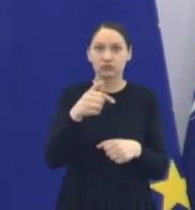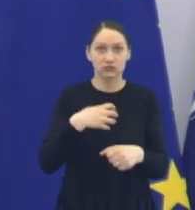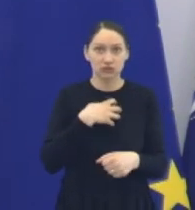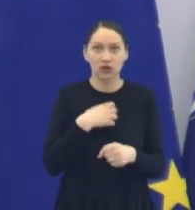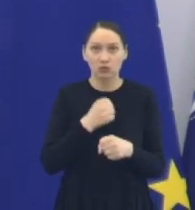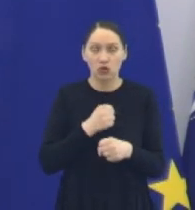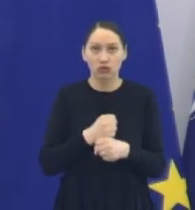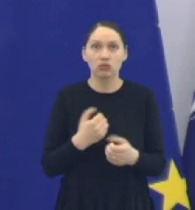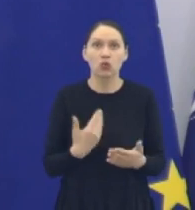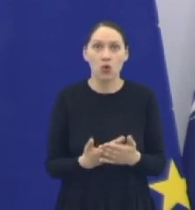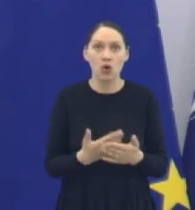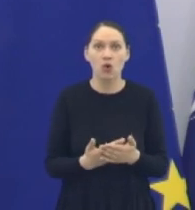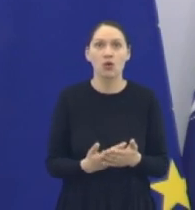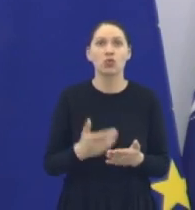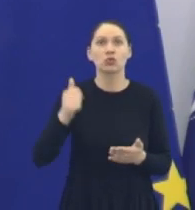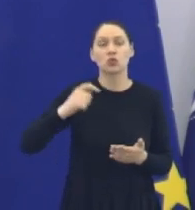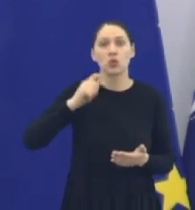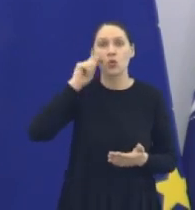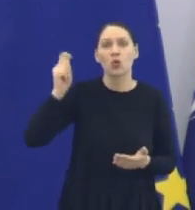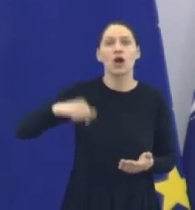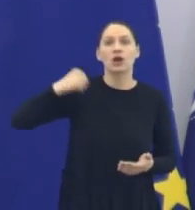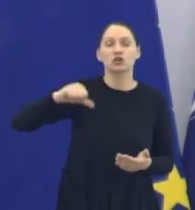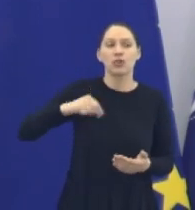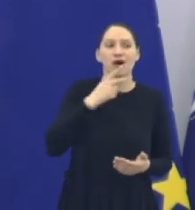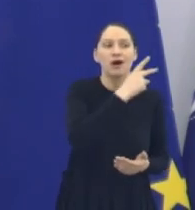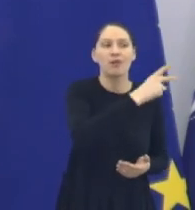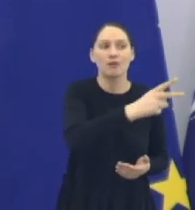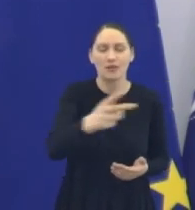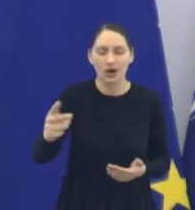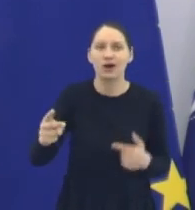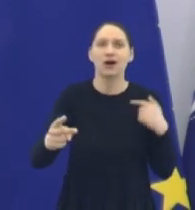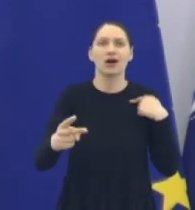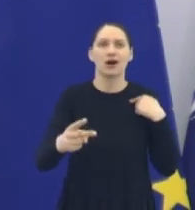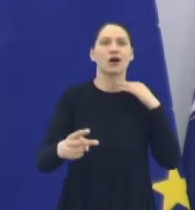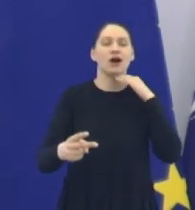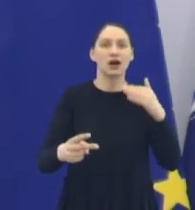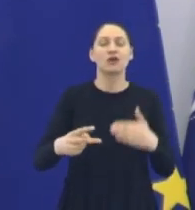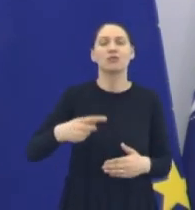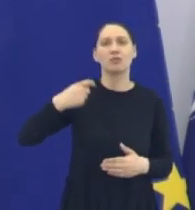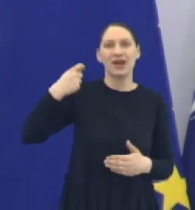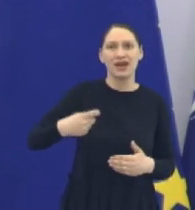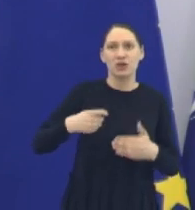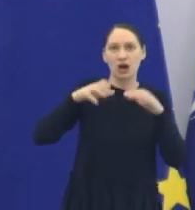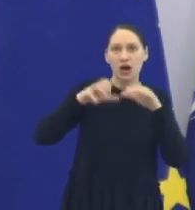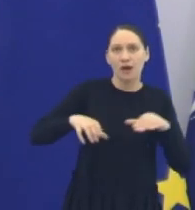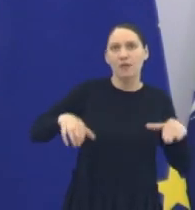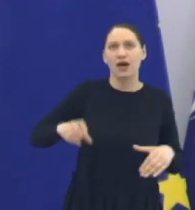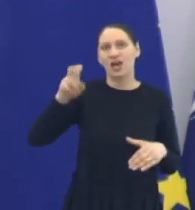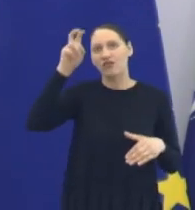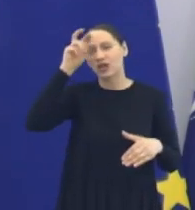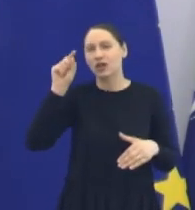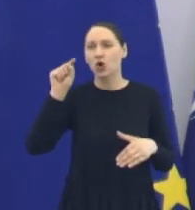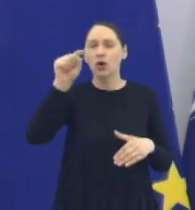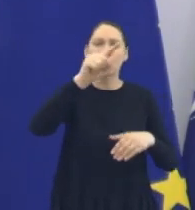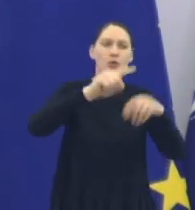jisai suteikia pirmiausia Ukrainos žmonėms labai aišku signalą, kad vyriausybė, prezidento administracija, kitos valdžios